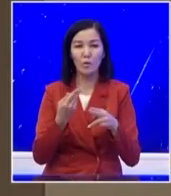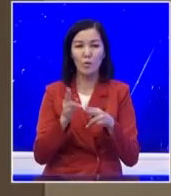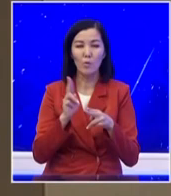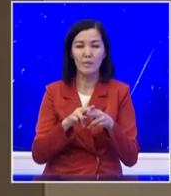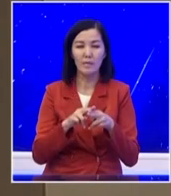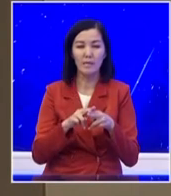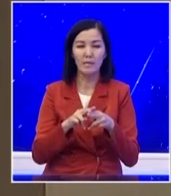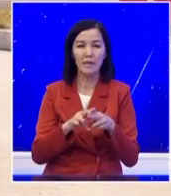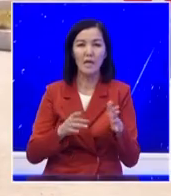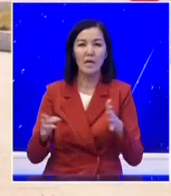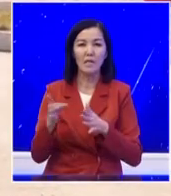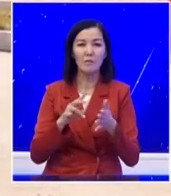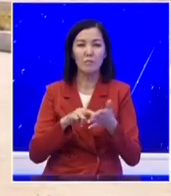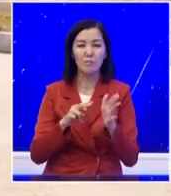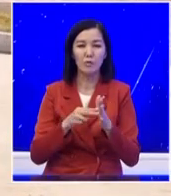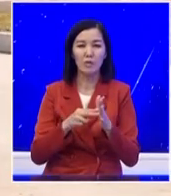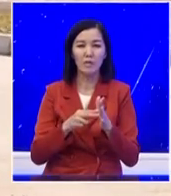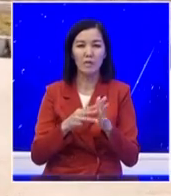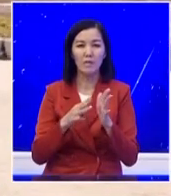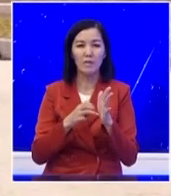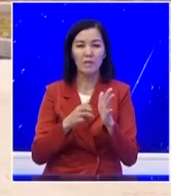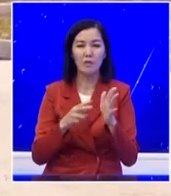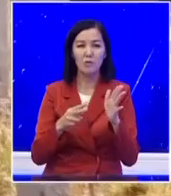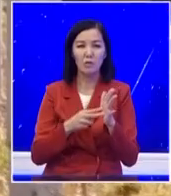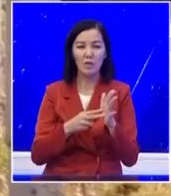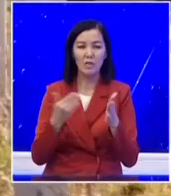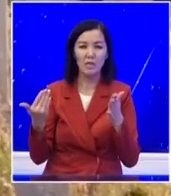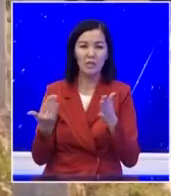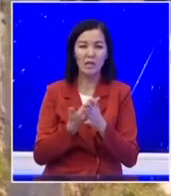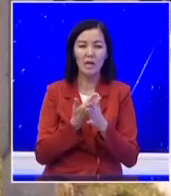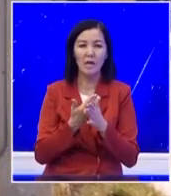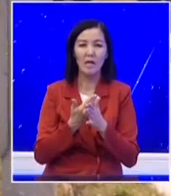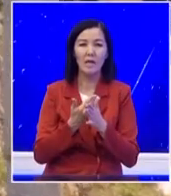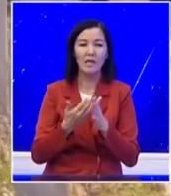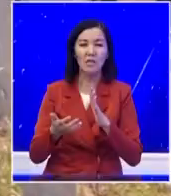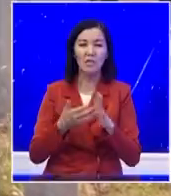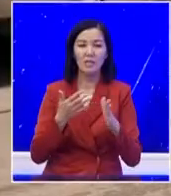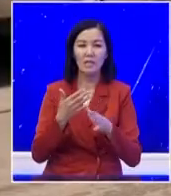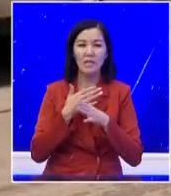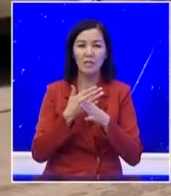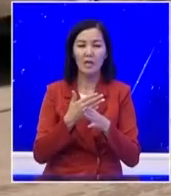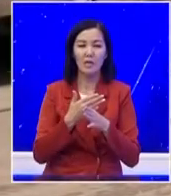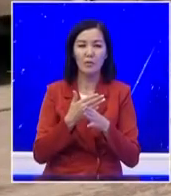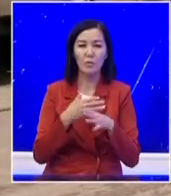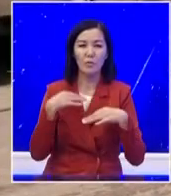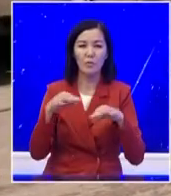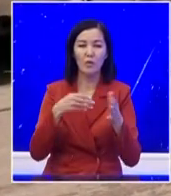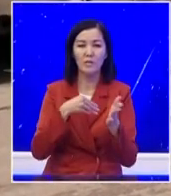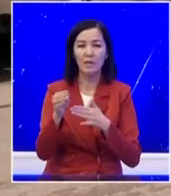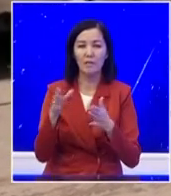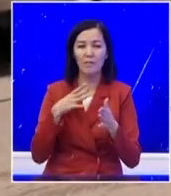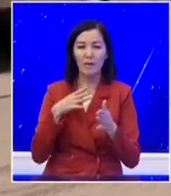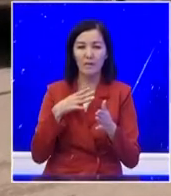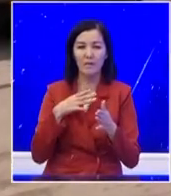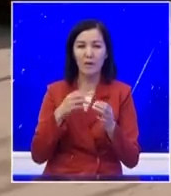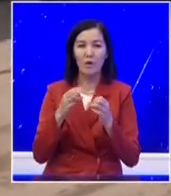де республикалық бюджеттің есебінен 807 жаңа жедел жәрдем көлігі сатып алынды. Көліктердің алғашқы партиясы